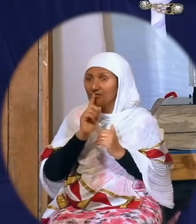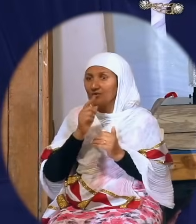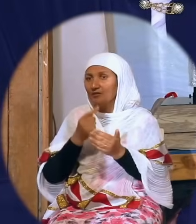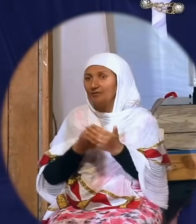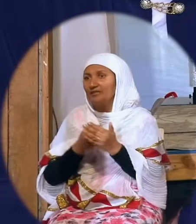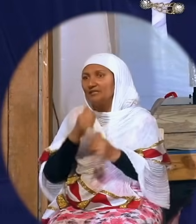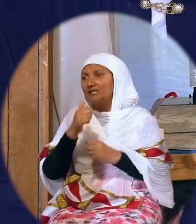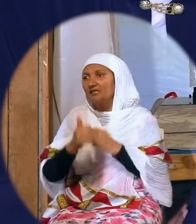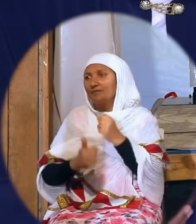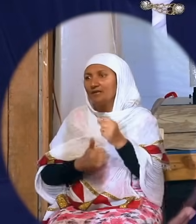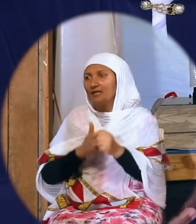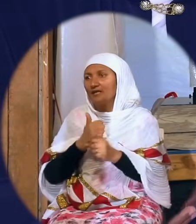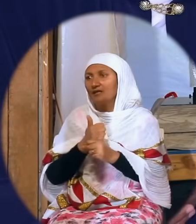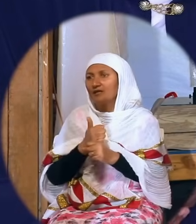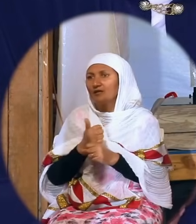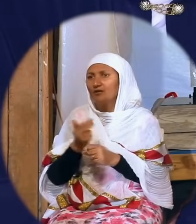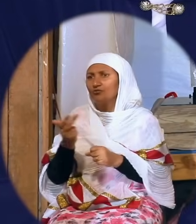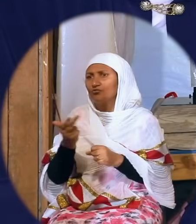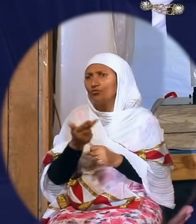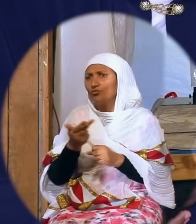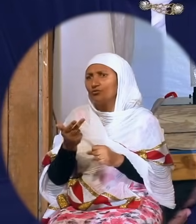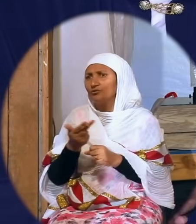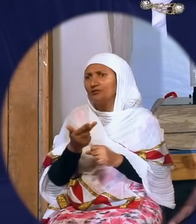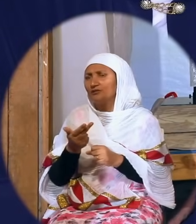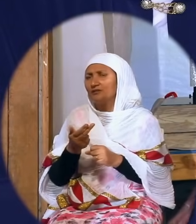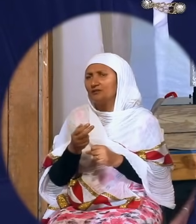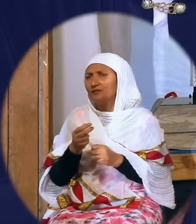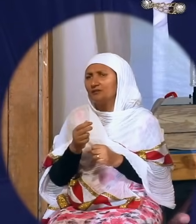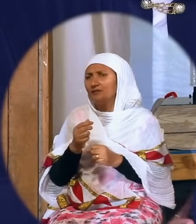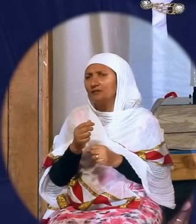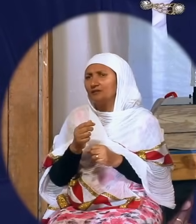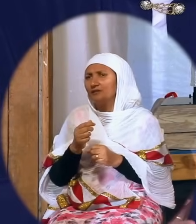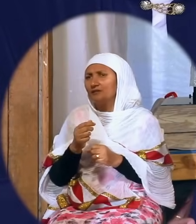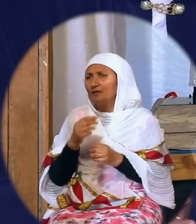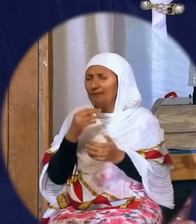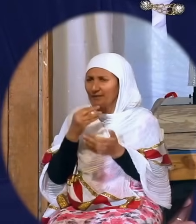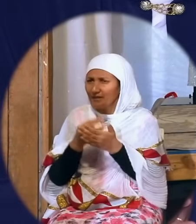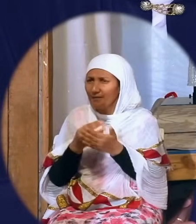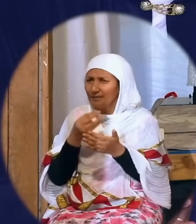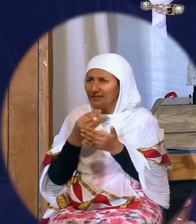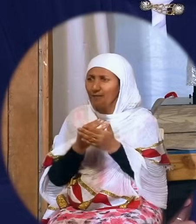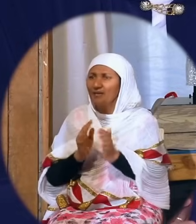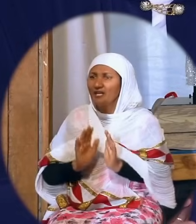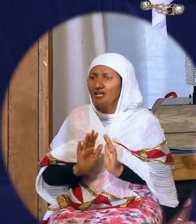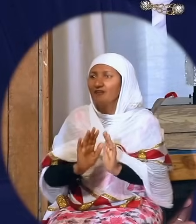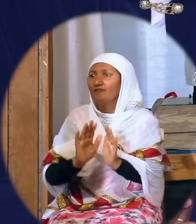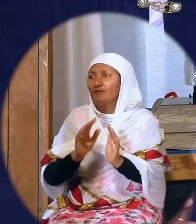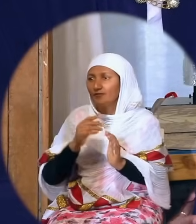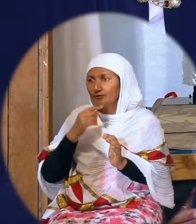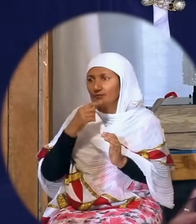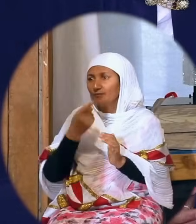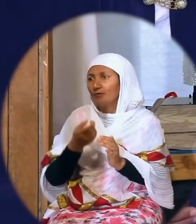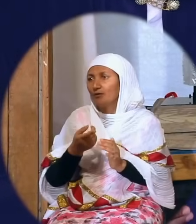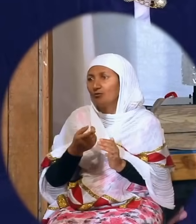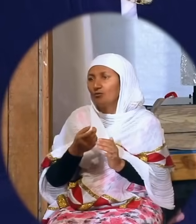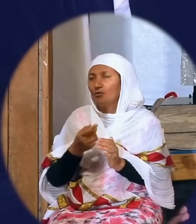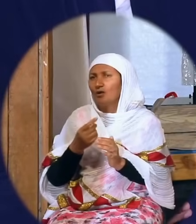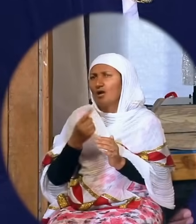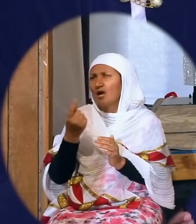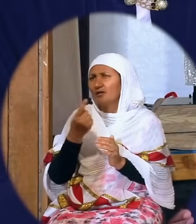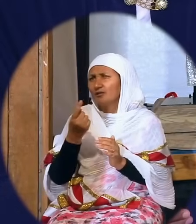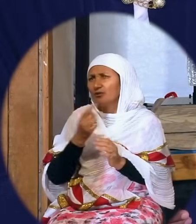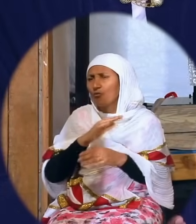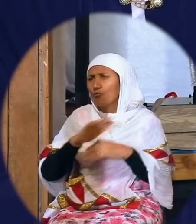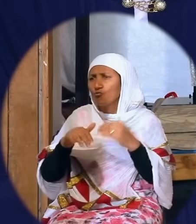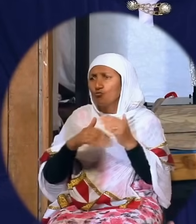አይደሜ 3 ገፊ ባህሪያት አሏቸው በዚህ አይደሜ በጣም በጣም ገፊ የሚባሉ ውስጥ ስሜቶች አሉ። አንደኛ